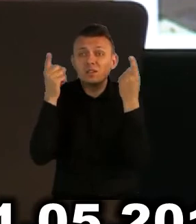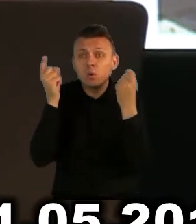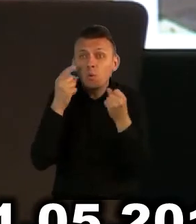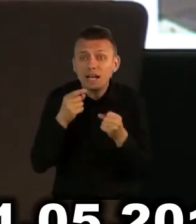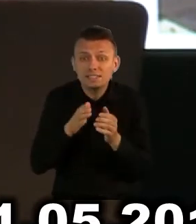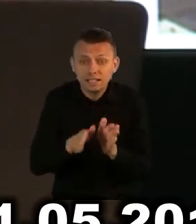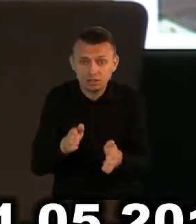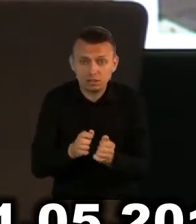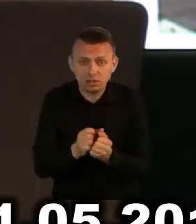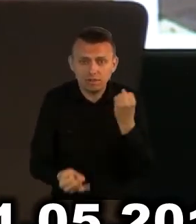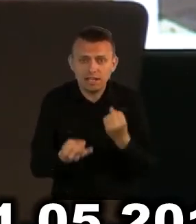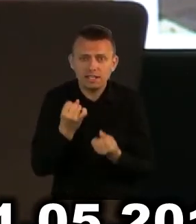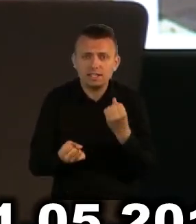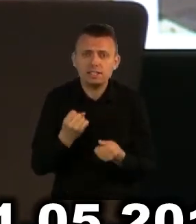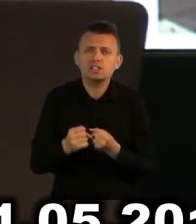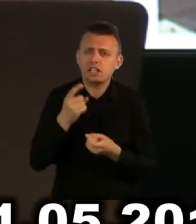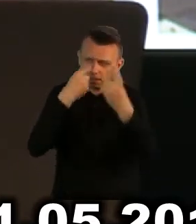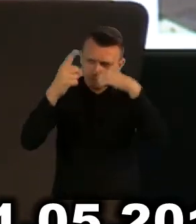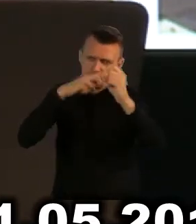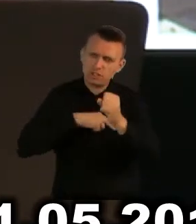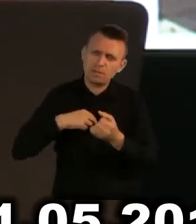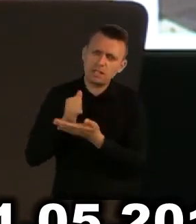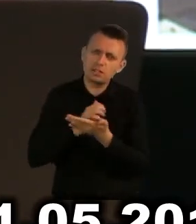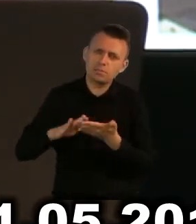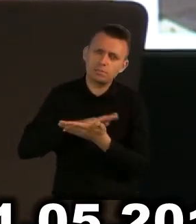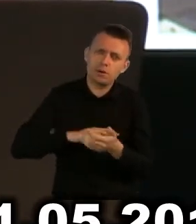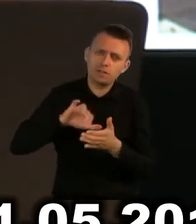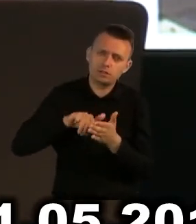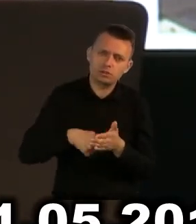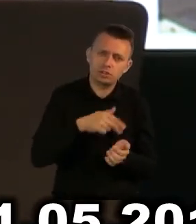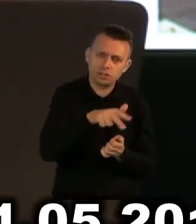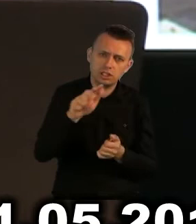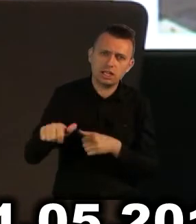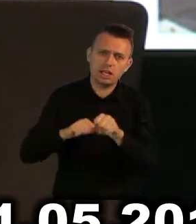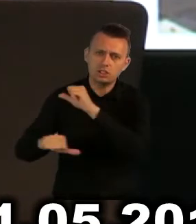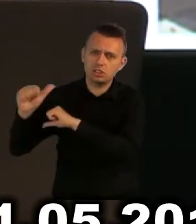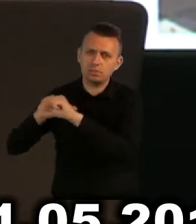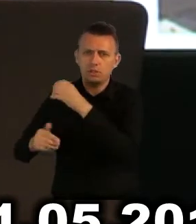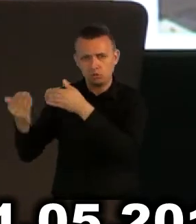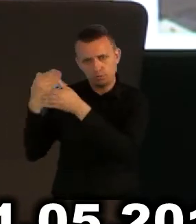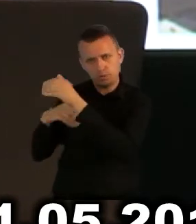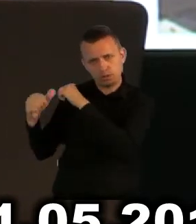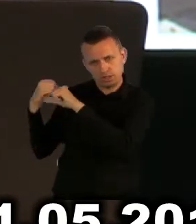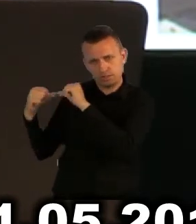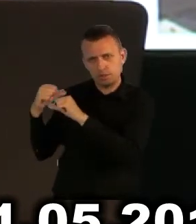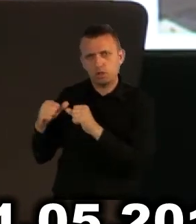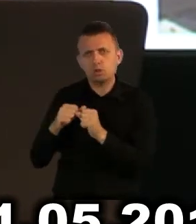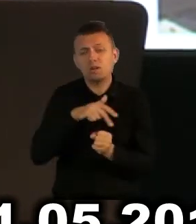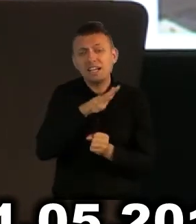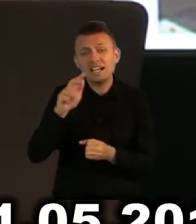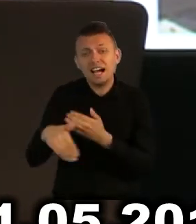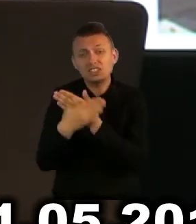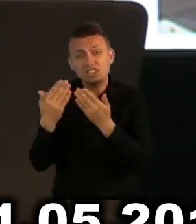nasz powiat kutnowski, to trzeba powiedzieć, że każdego dnia w roku ubiegłym notowaliśmy średnio 3 zdarzenia drogowe, a